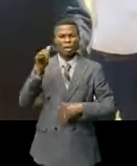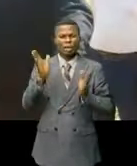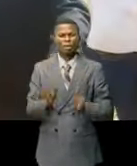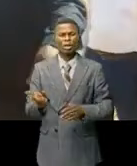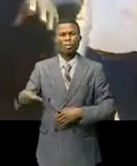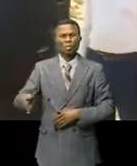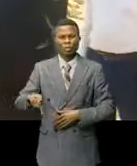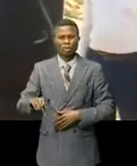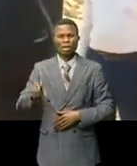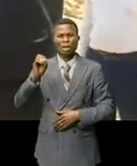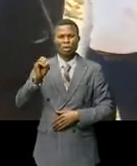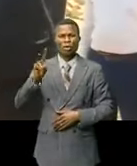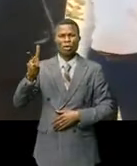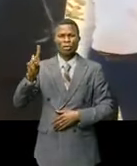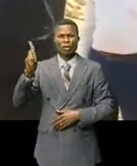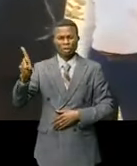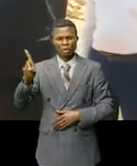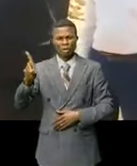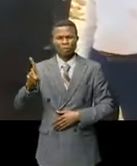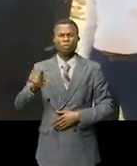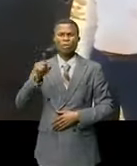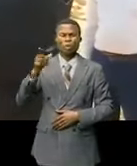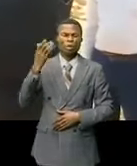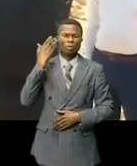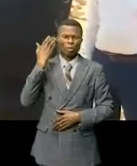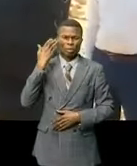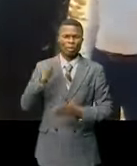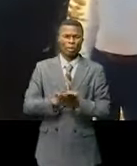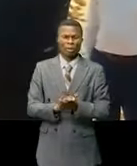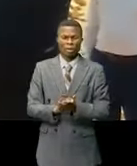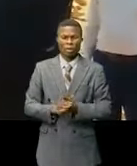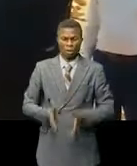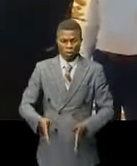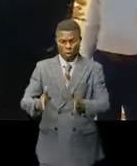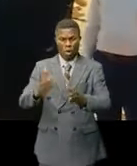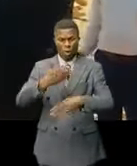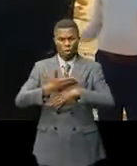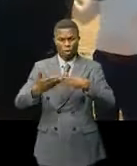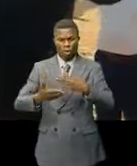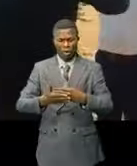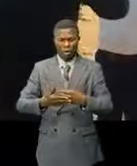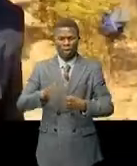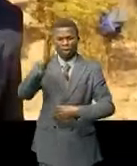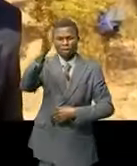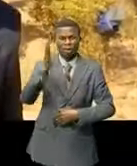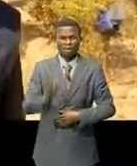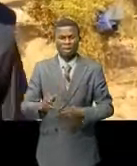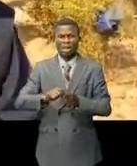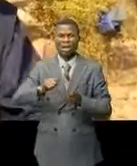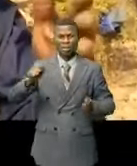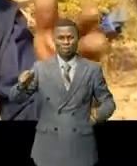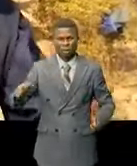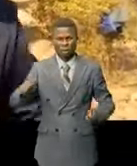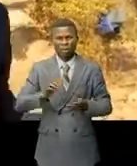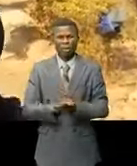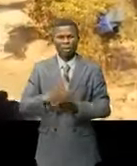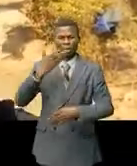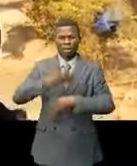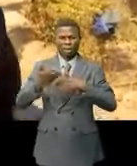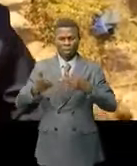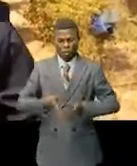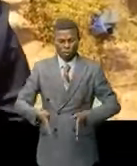l'OVD. Selon M. Clovis Kalala Chimatu, ce caniveau sera construit sur environ 500 mètres. Nous sommes en train de construire un